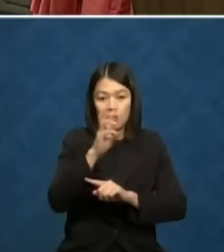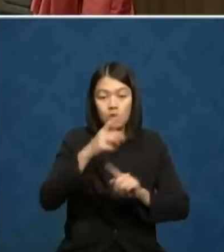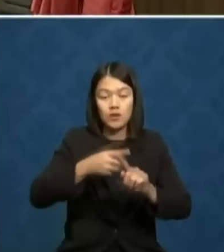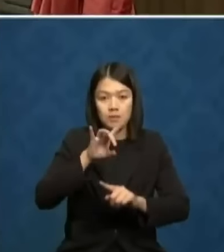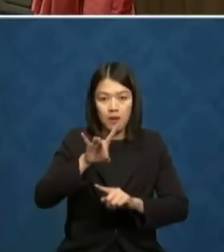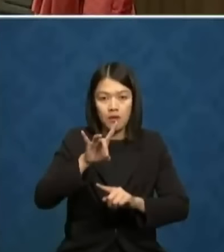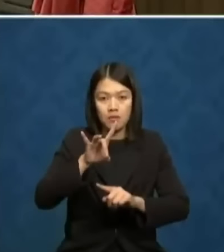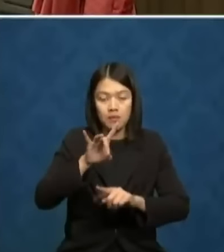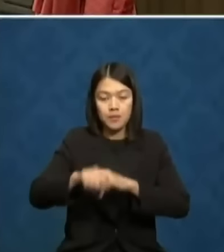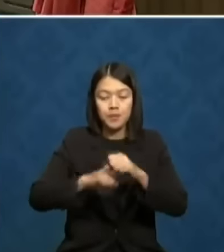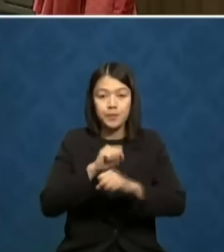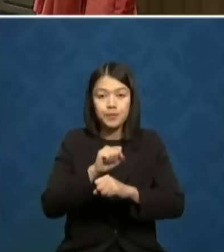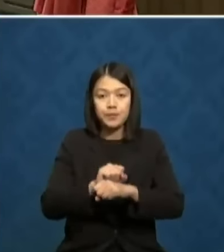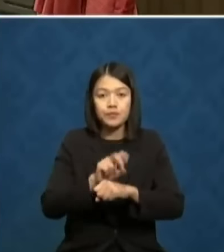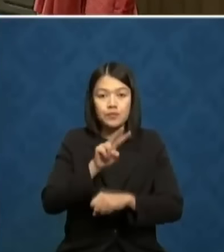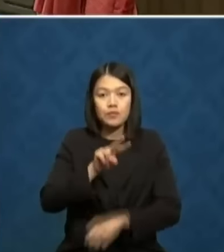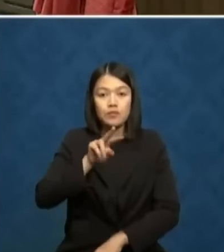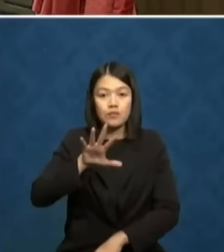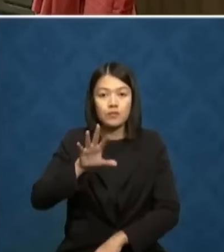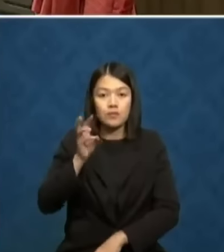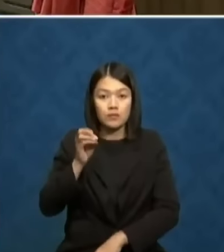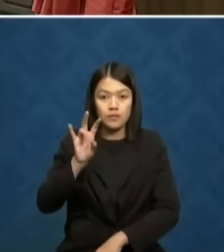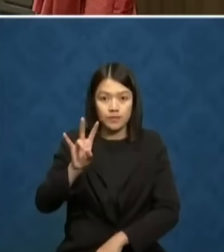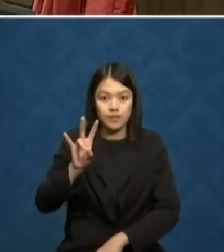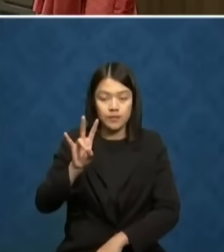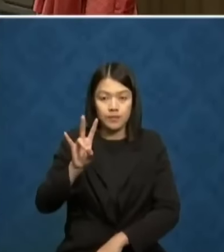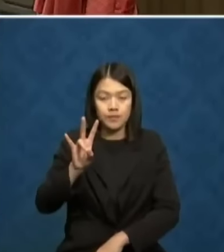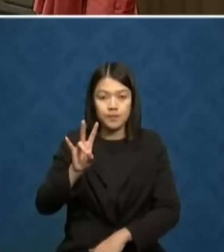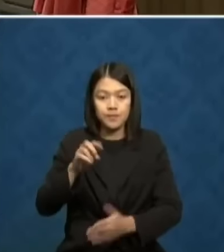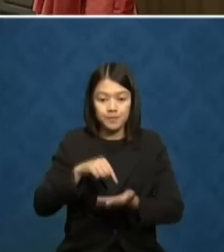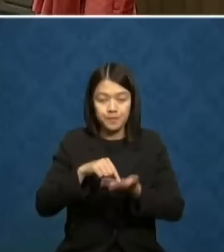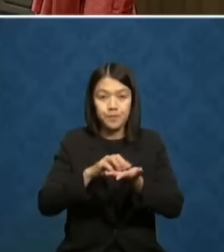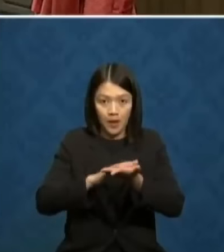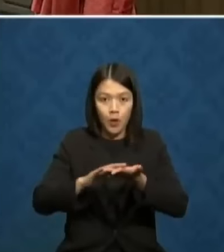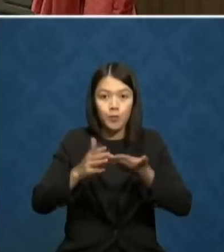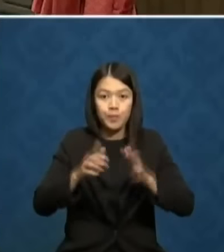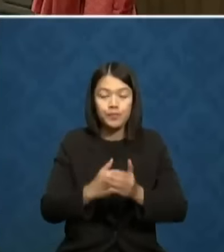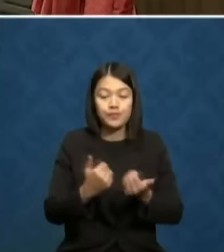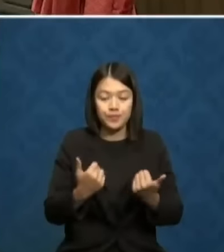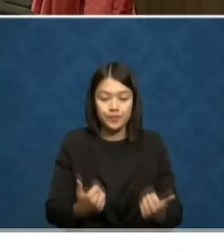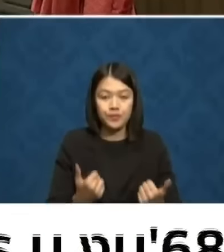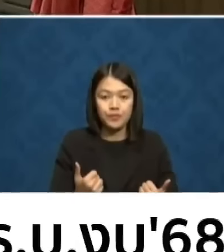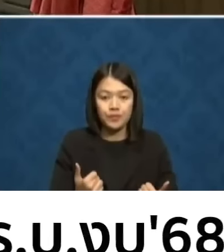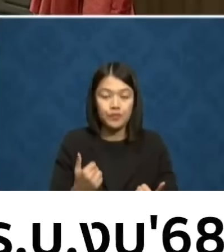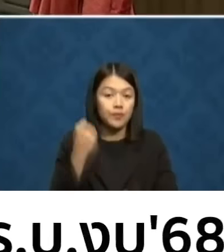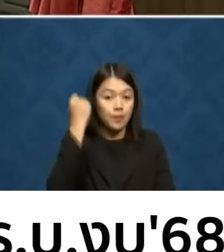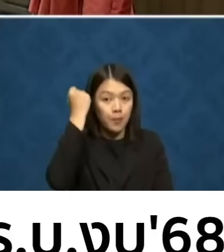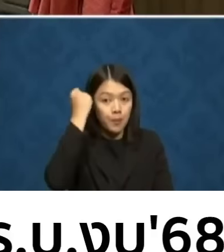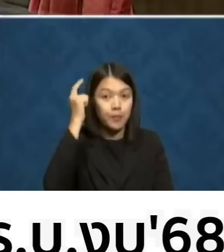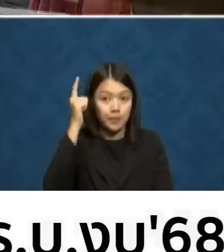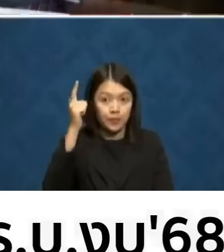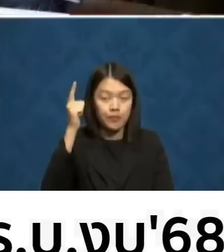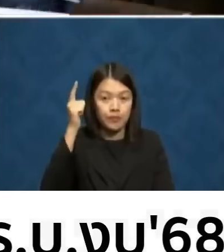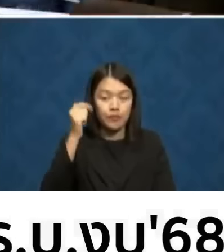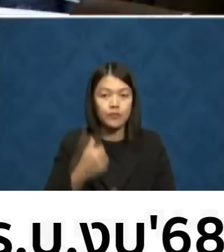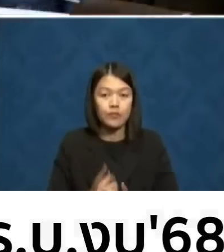เป้าหมายเพื่อยกระดับการพัฒนาเศรษฐกิจและก็สังคมประเทศชาติให้ก้าวหน้าให้ประชาชนมีความอยู่ดีกินดีมีรายได้มากขึ้น